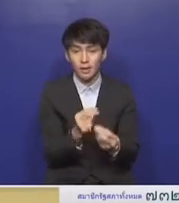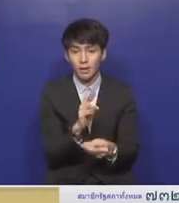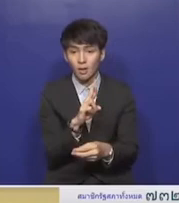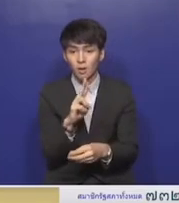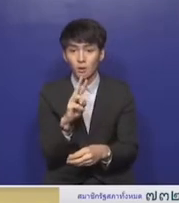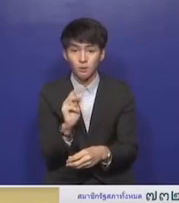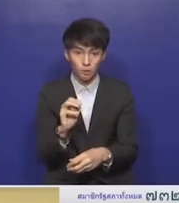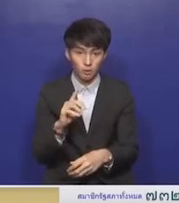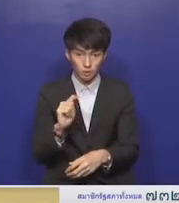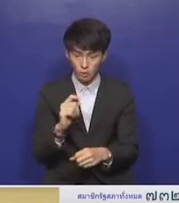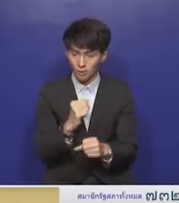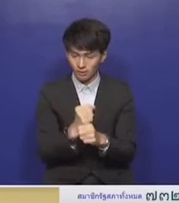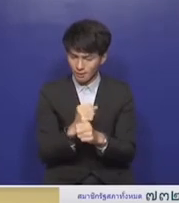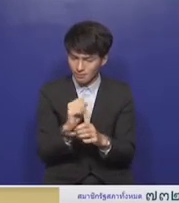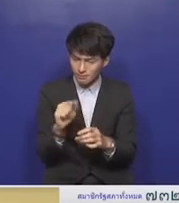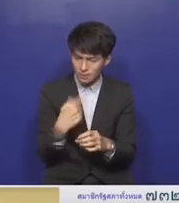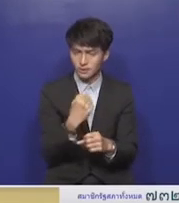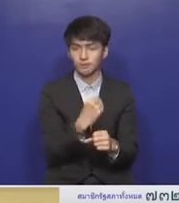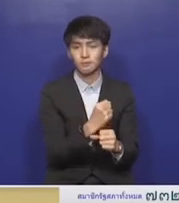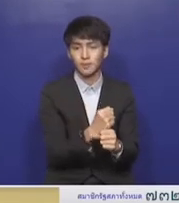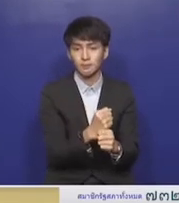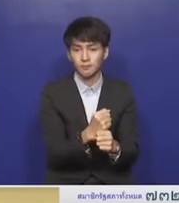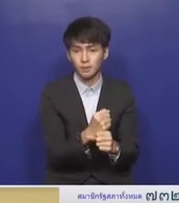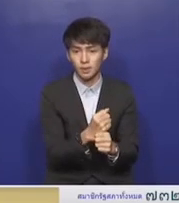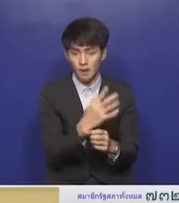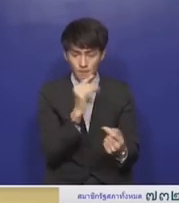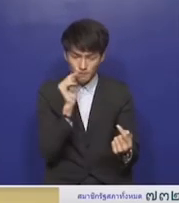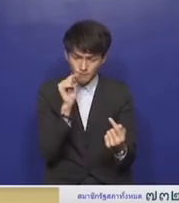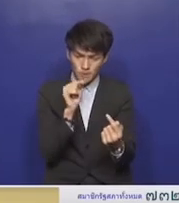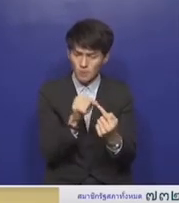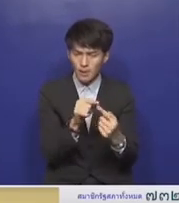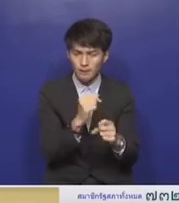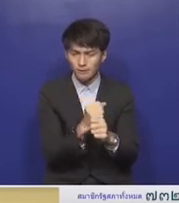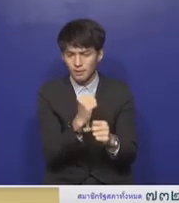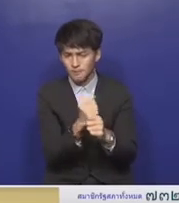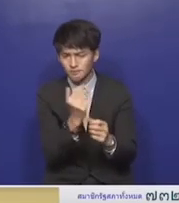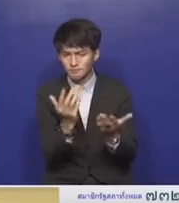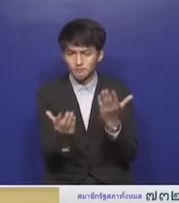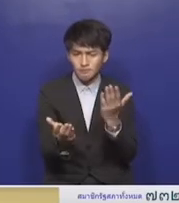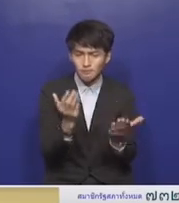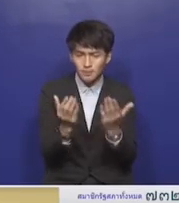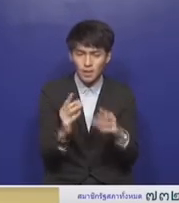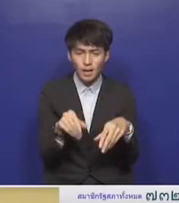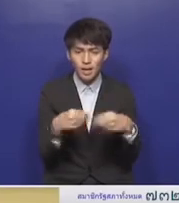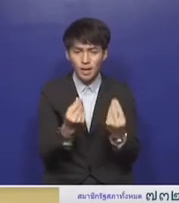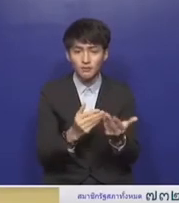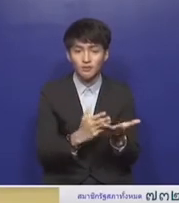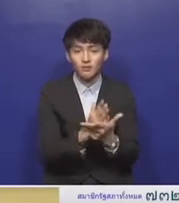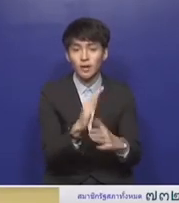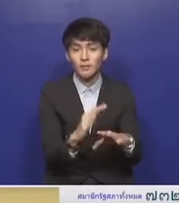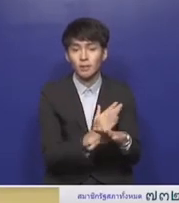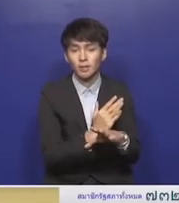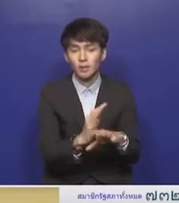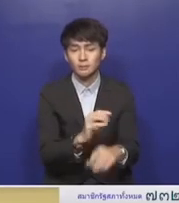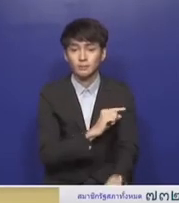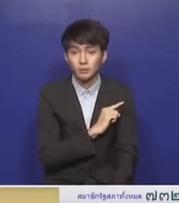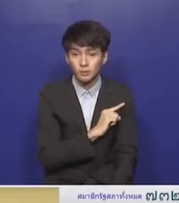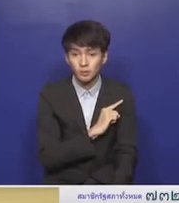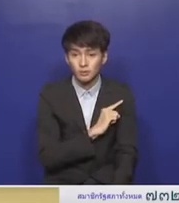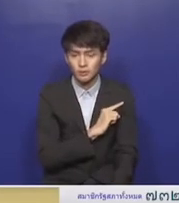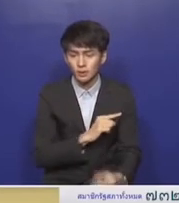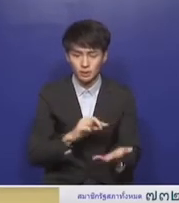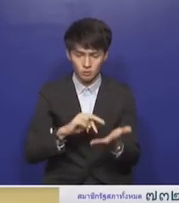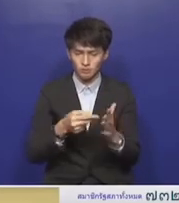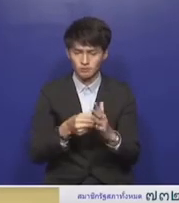ทั้งนั้นเป็นผู้ริเริ่มนะครับโดยมีเป้าหมายเพื่อการดำเนินการอย่างไรอย่างนึงของฝ่ายบริหารเท่านั้นแม้ว่าเราจะเพิ่มก็เลย